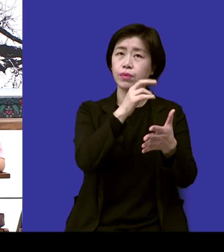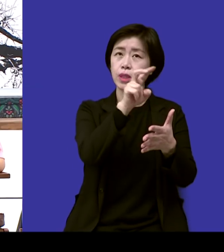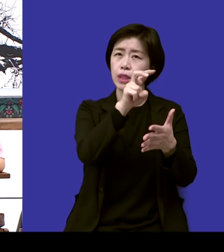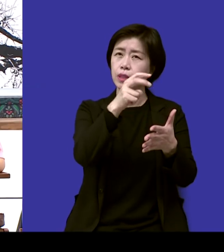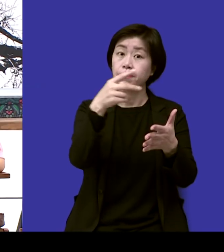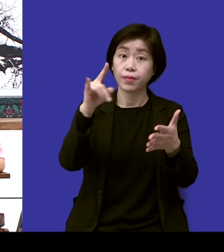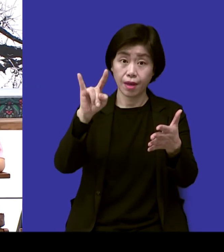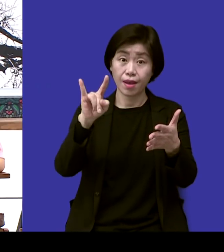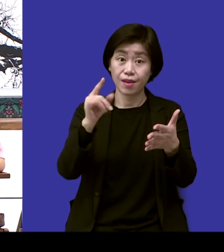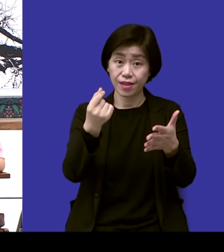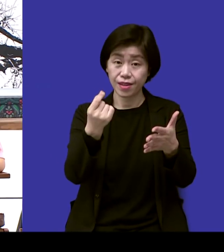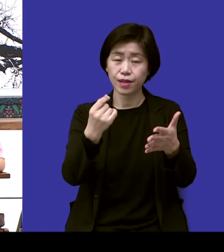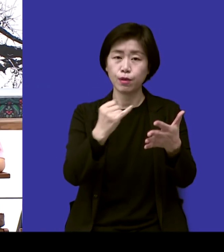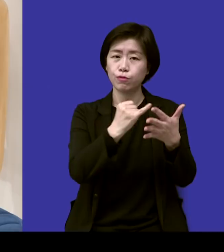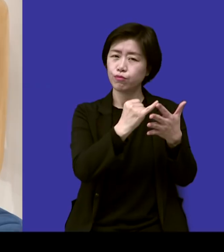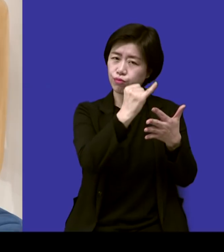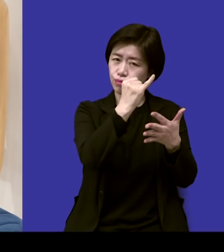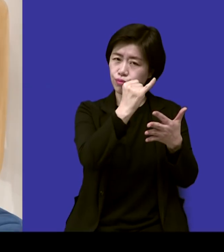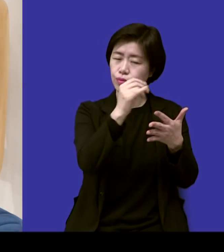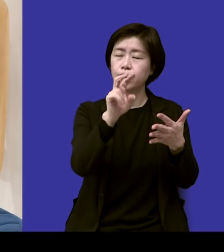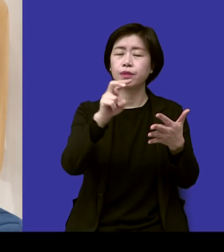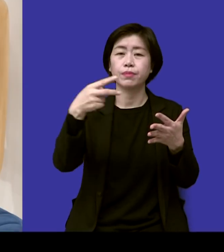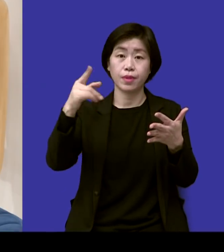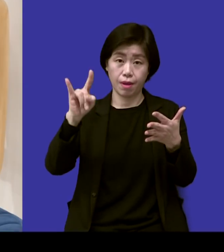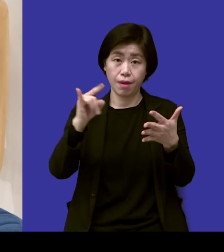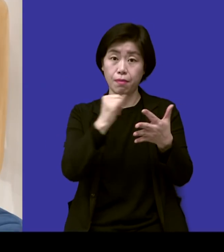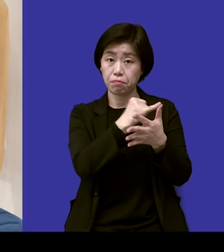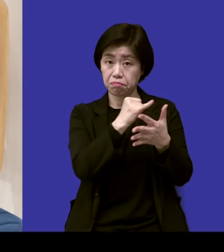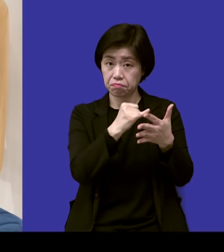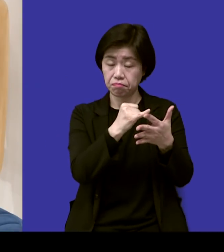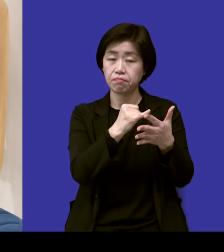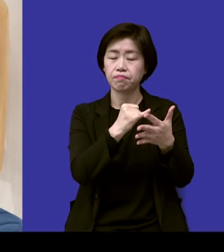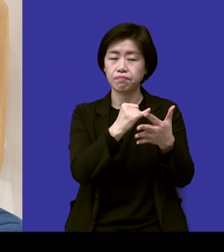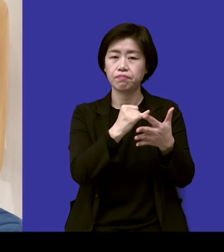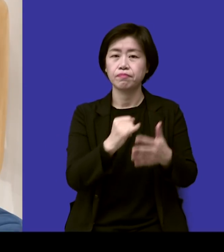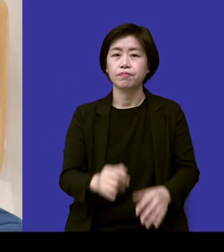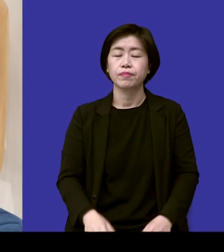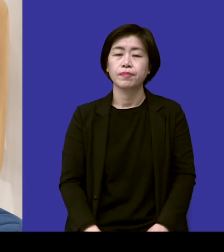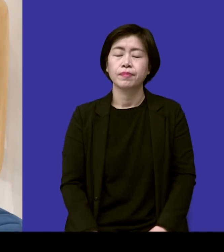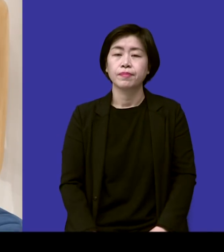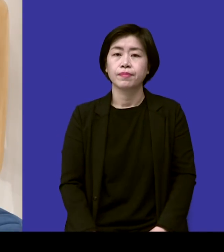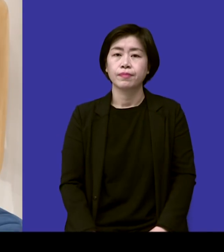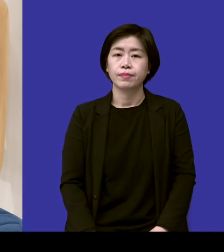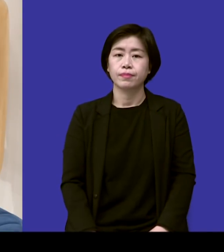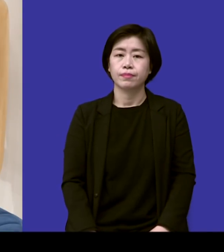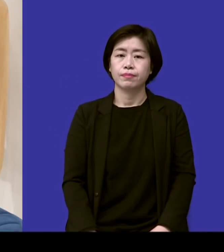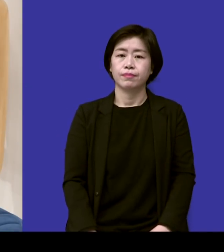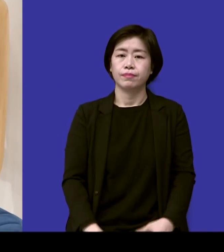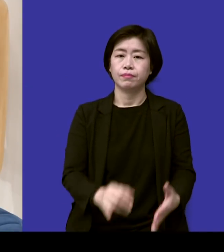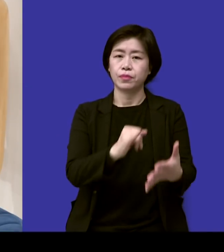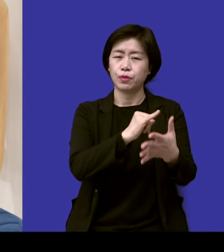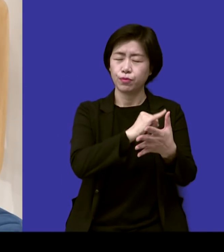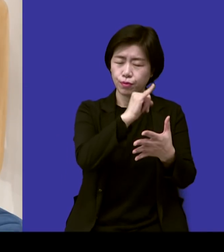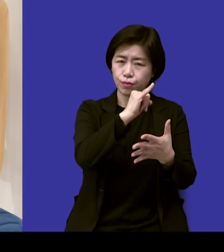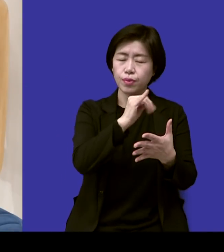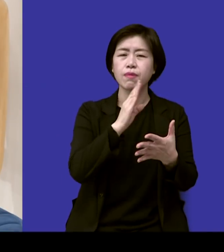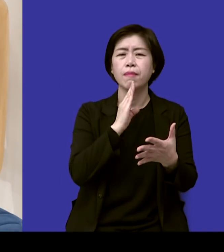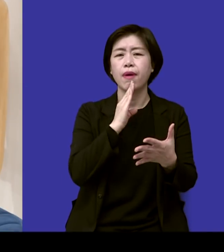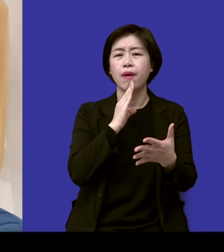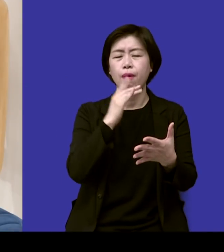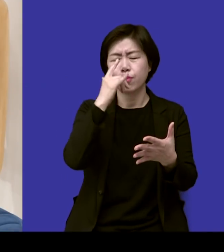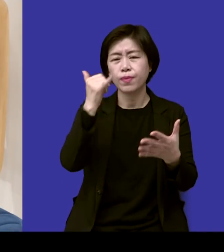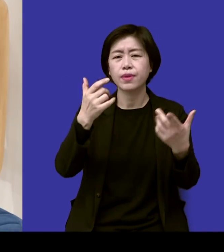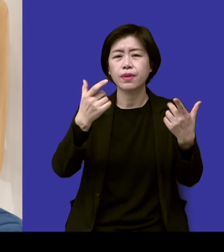20살 초반이었고 누나들 그 둘째 누나도 20살 완전 초반. 그래서 이제 큰 누나가 진짜 생계를 위해서